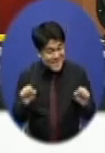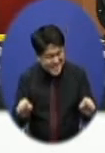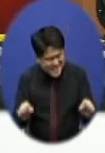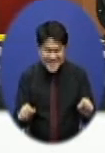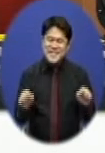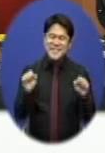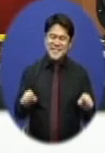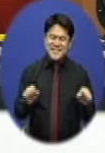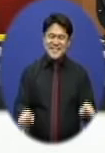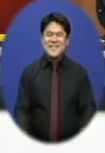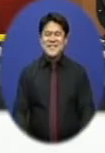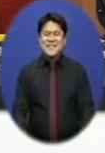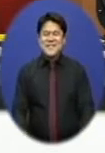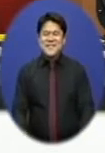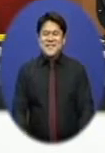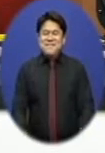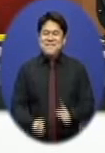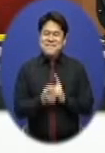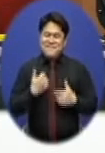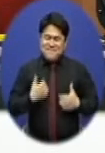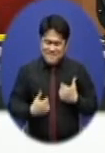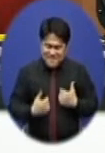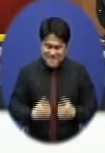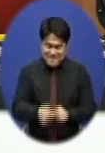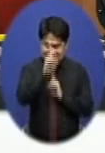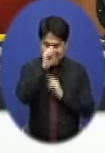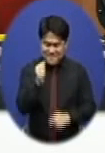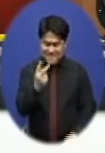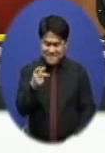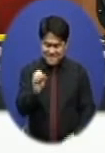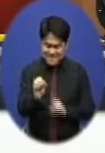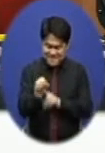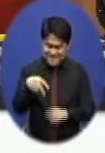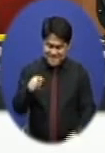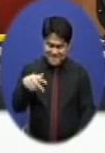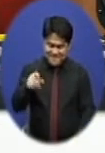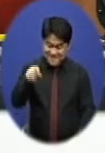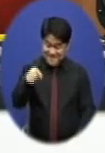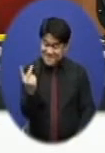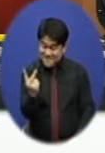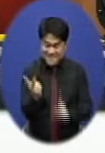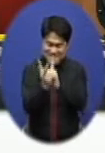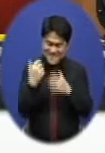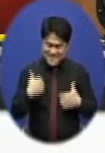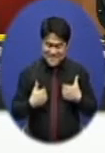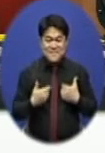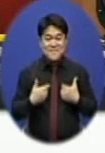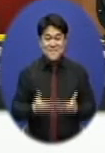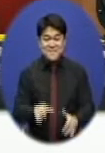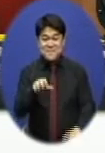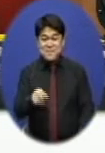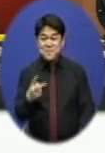아버님. 네, 안녕하십니까? 네, 반갑습니다. 네, 이유영 씨, 서정호 씨, 반갑습니다. 반갑습니다. 네. 제